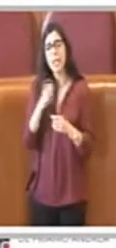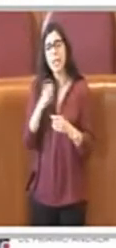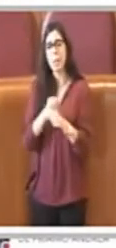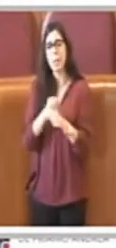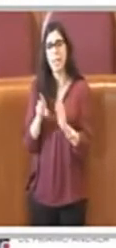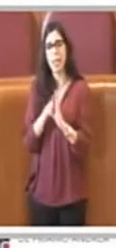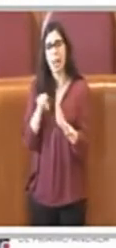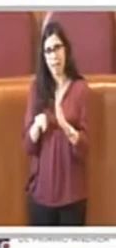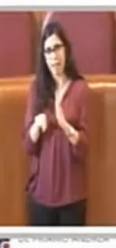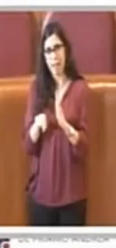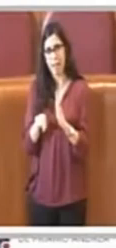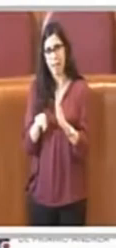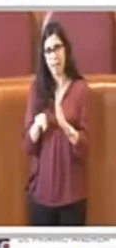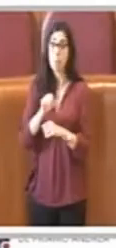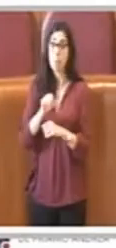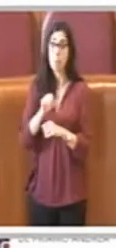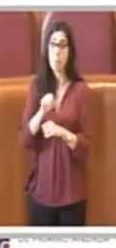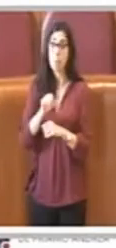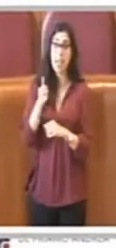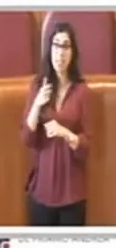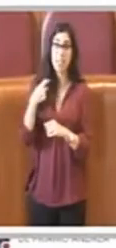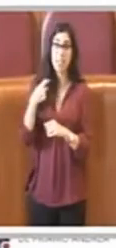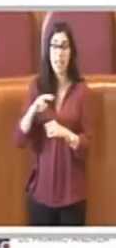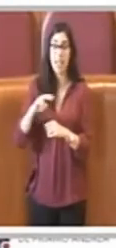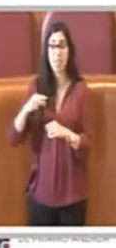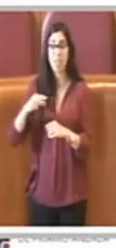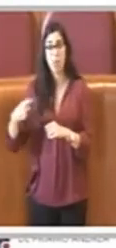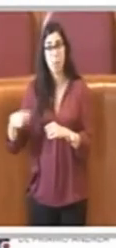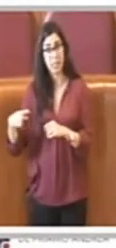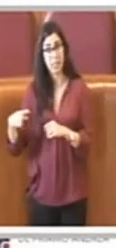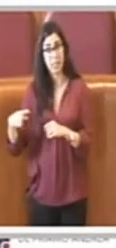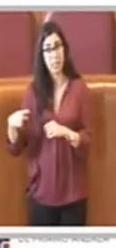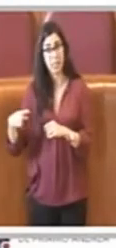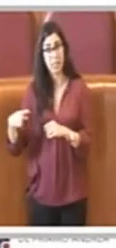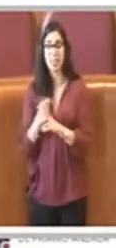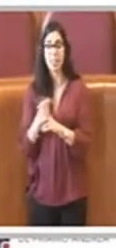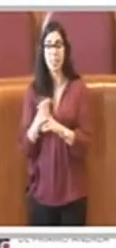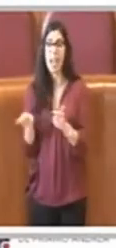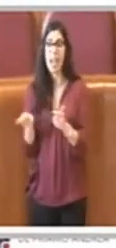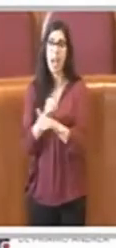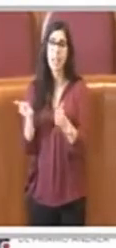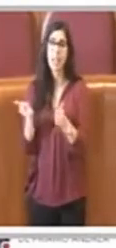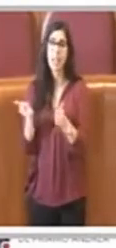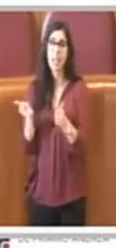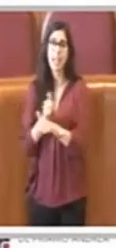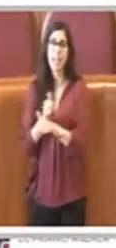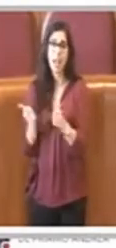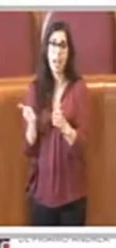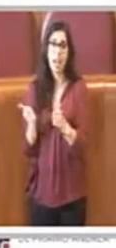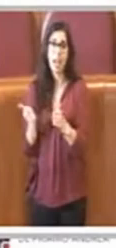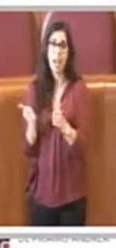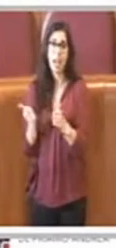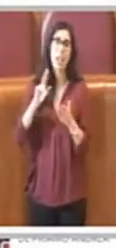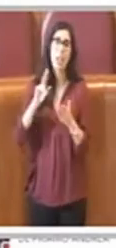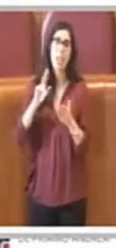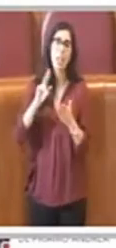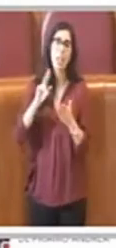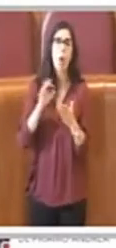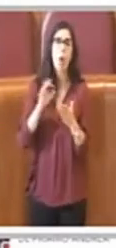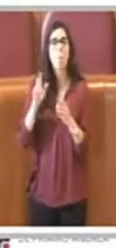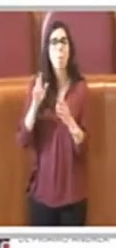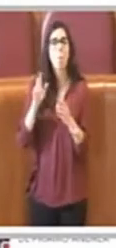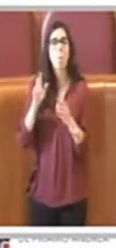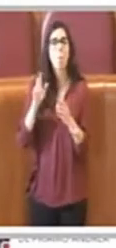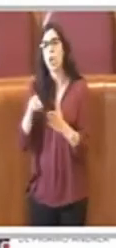presidente e vicepresidente è garantita, ove possibile, l'alternanza tra soggetti iscritti e soggetti non iscritti da almeno